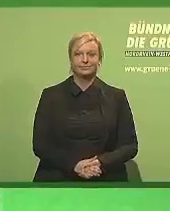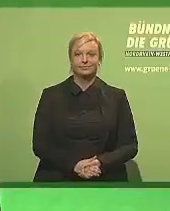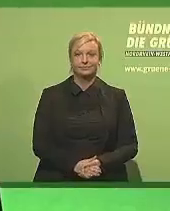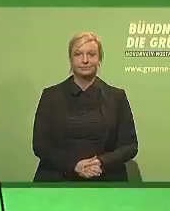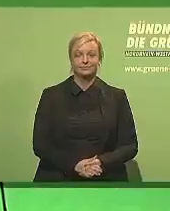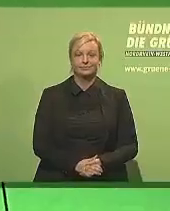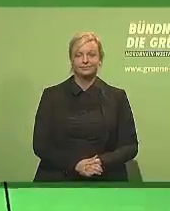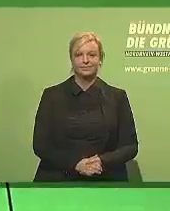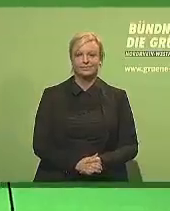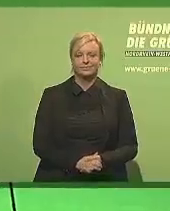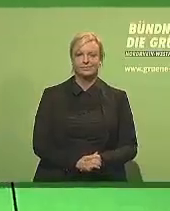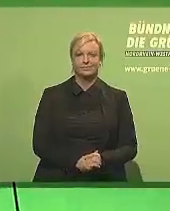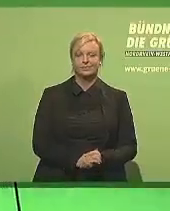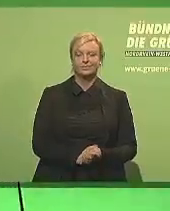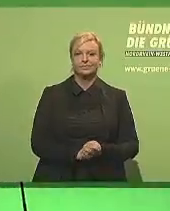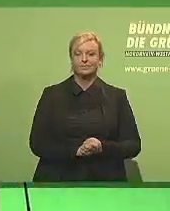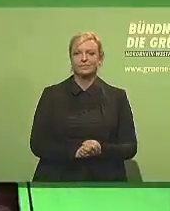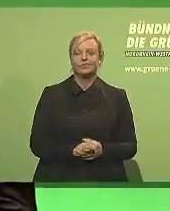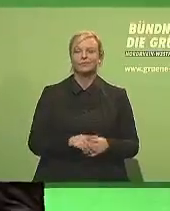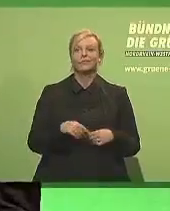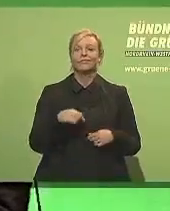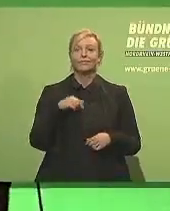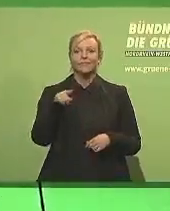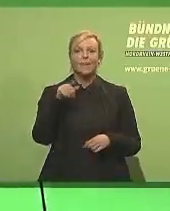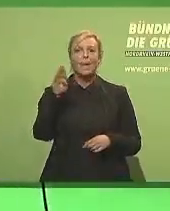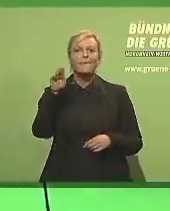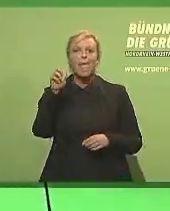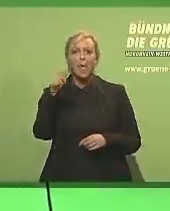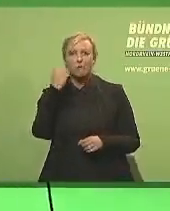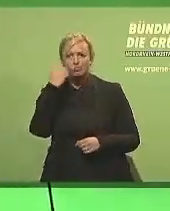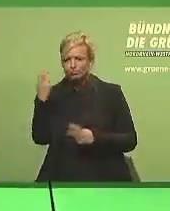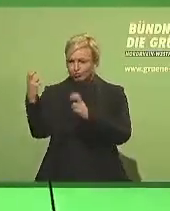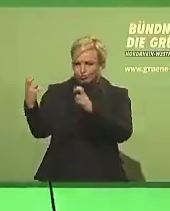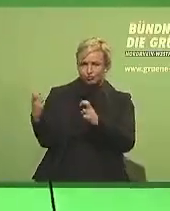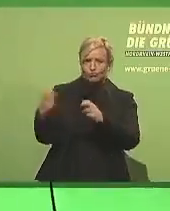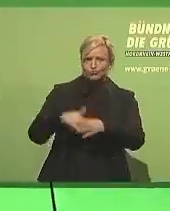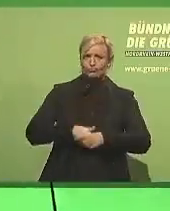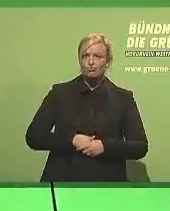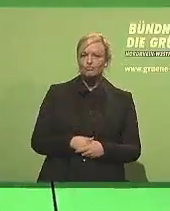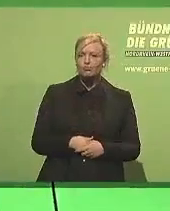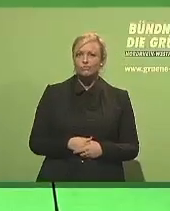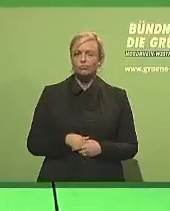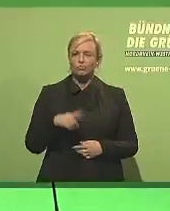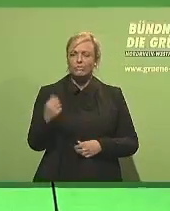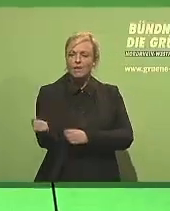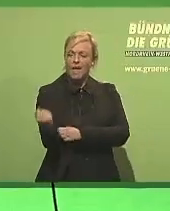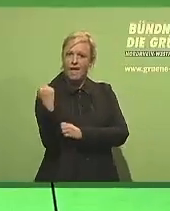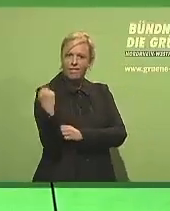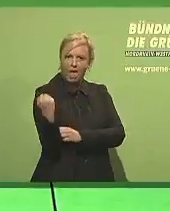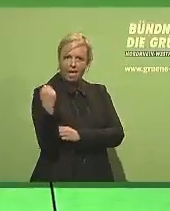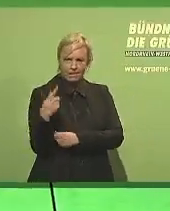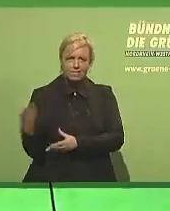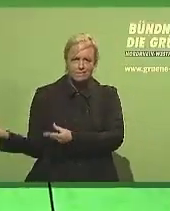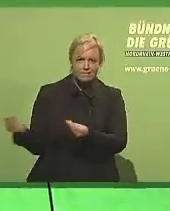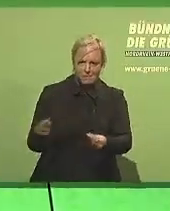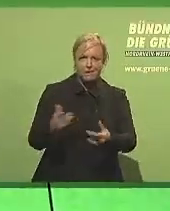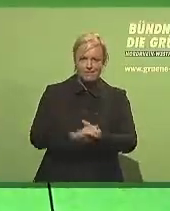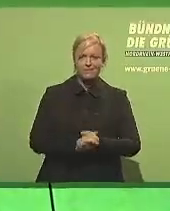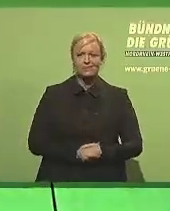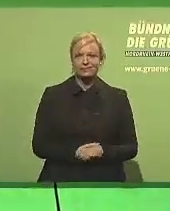So, und der Vorschlag wäre jetzt, dass sich vielleicht Bärbel mal drauf sitzt, ne? Genau. Bärbel macht sozusagen, bringt die Energie rein und wir haben hier